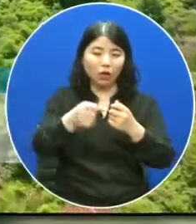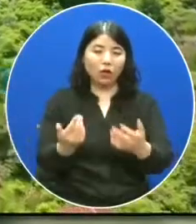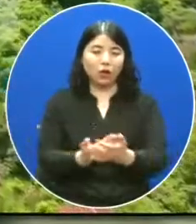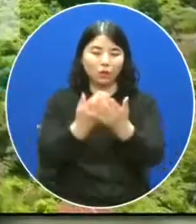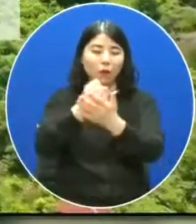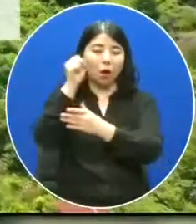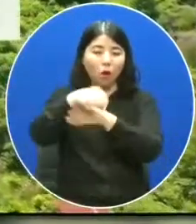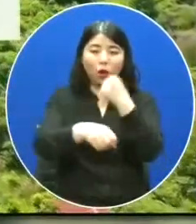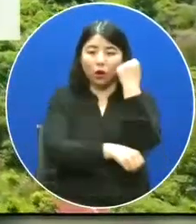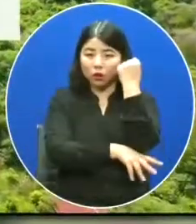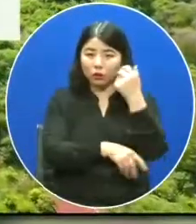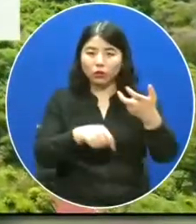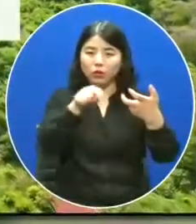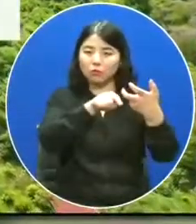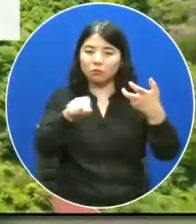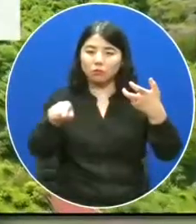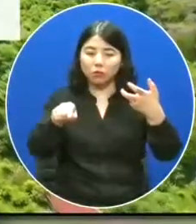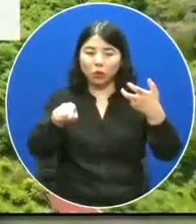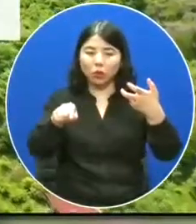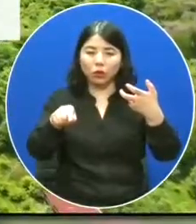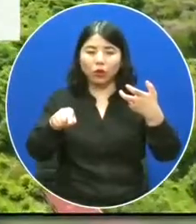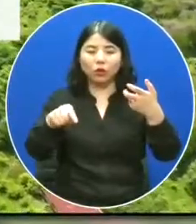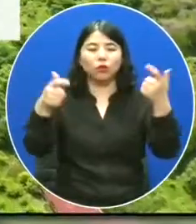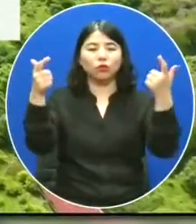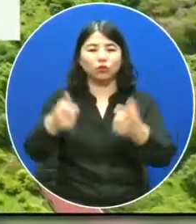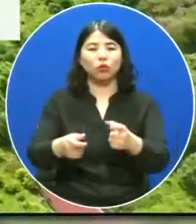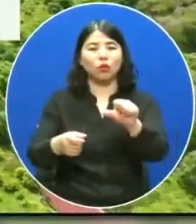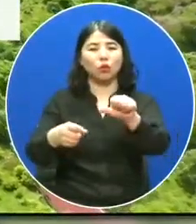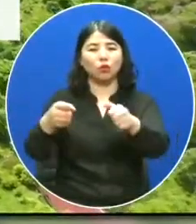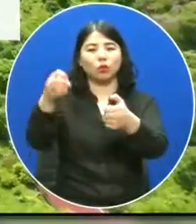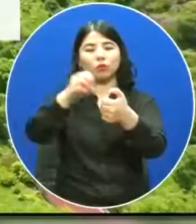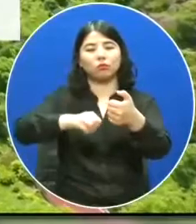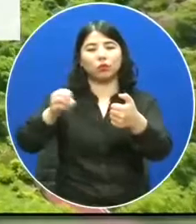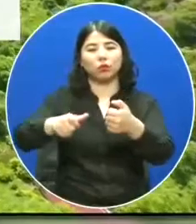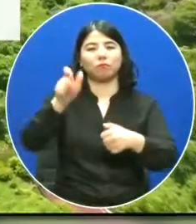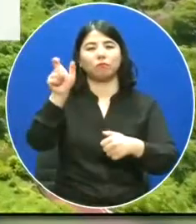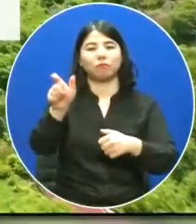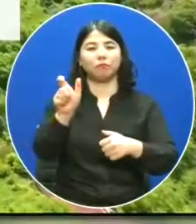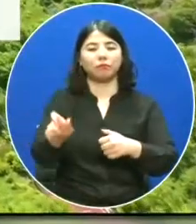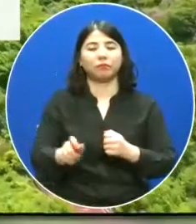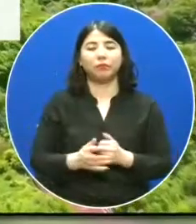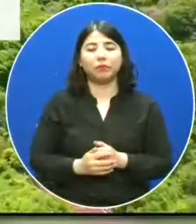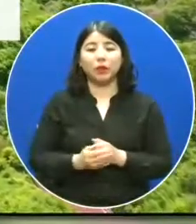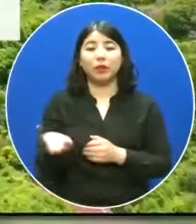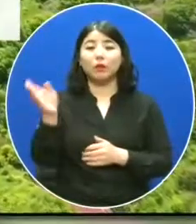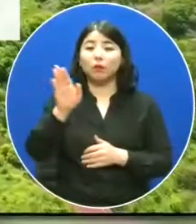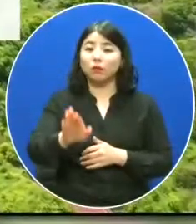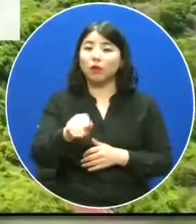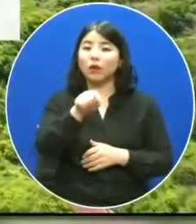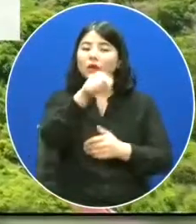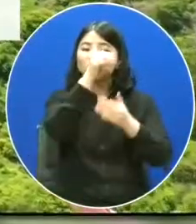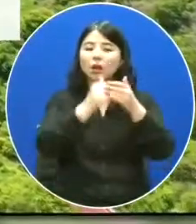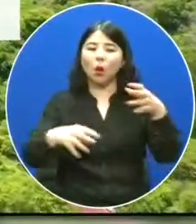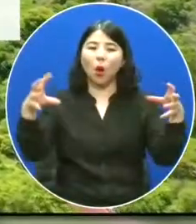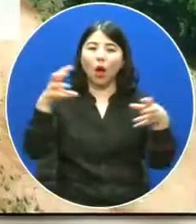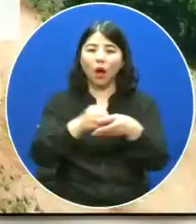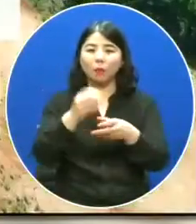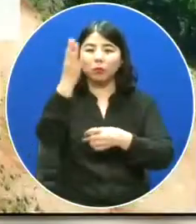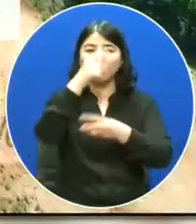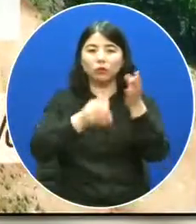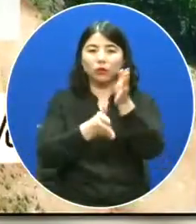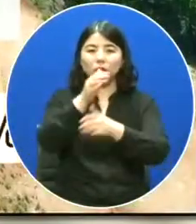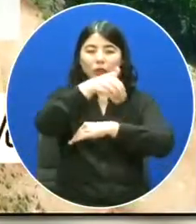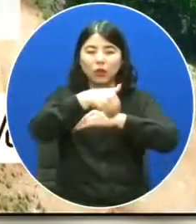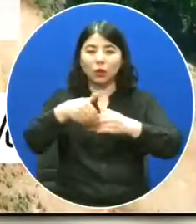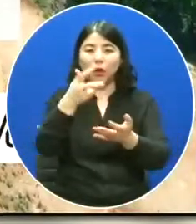개발 허가 기준도 70%에서 50%로 강화했습니다. 하지만 이런 내용이 담긴